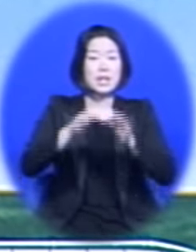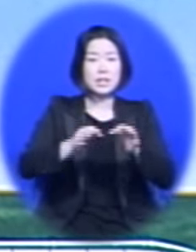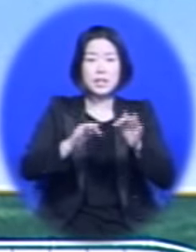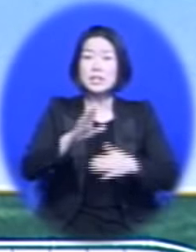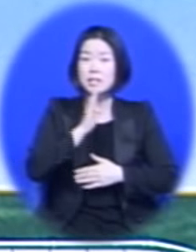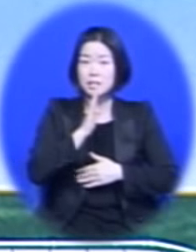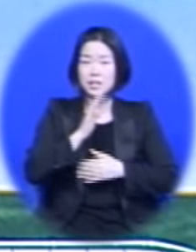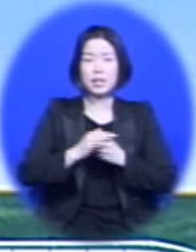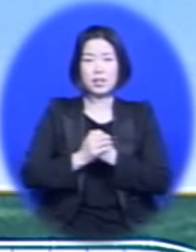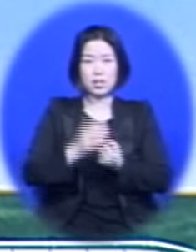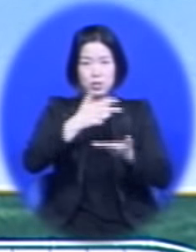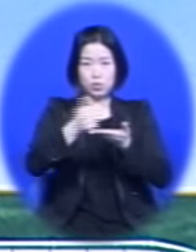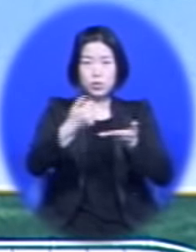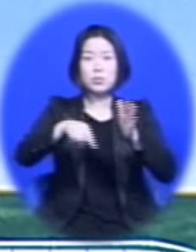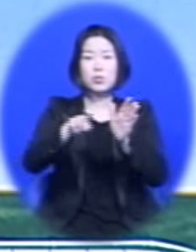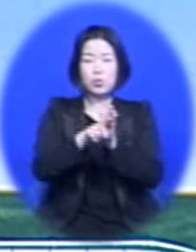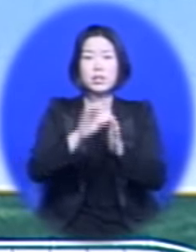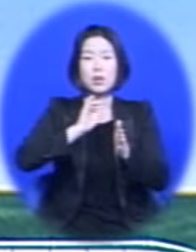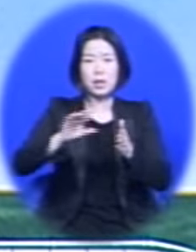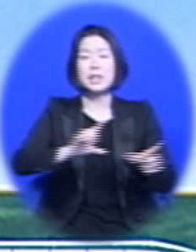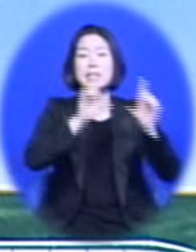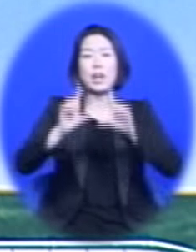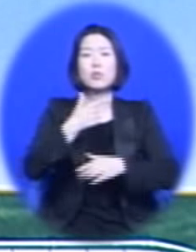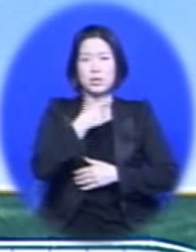진짜 주님을 위해서만 살고 싶습니다.